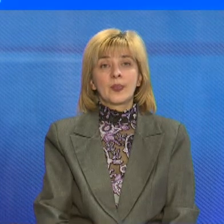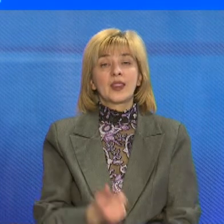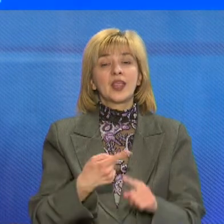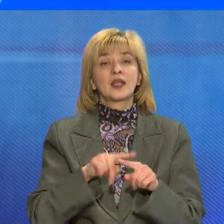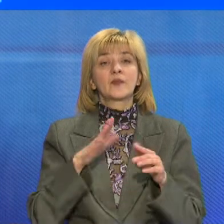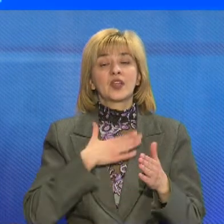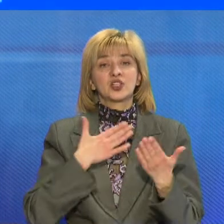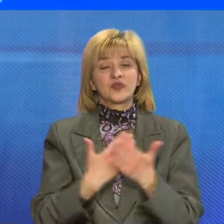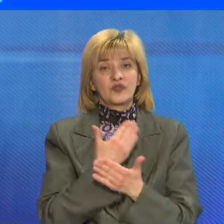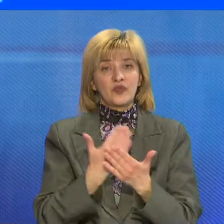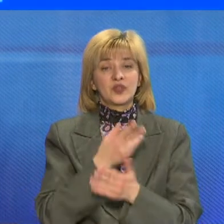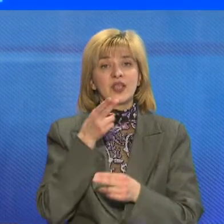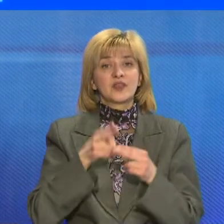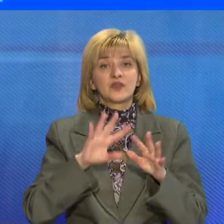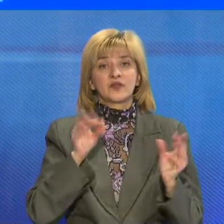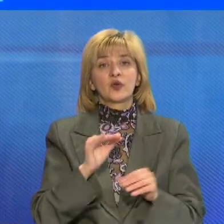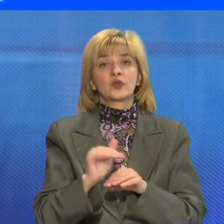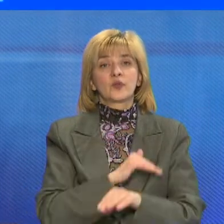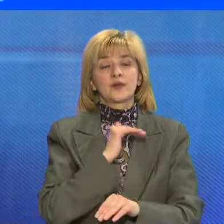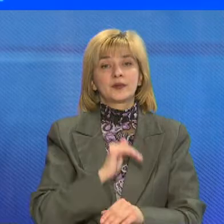И на этом наш выпуск завершен. Усяго доброго!